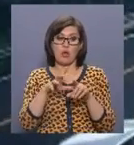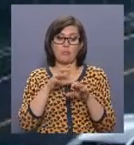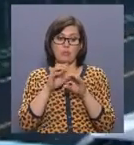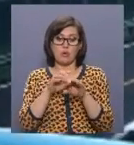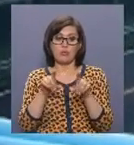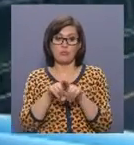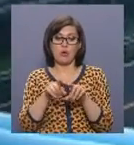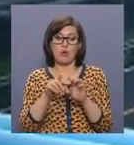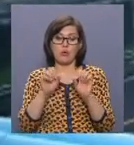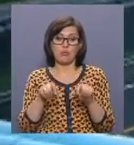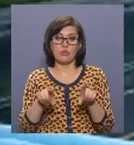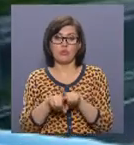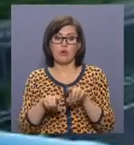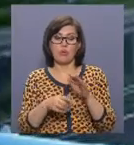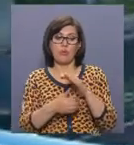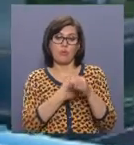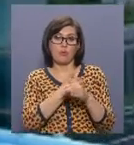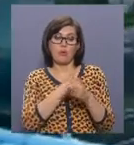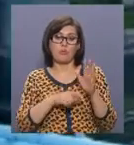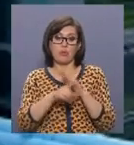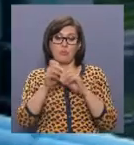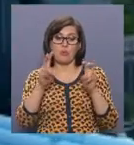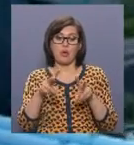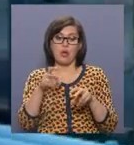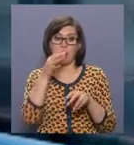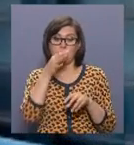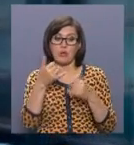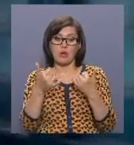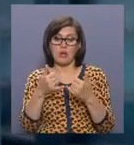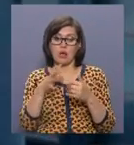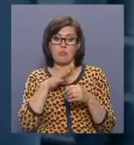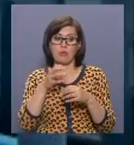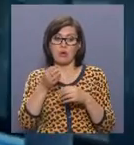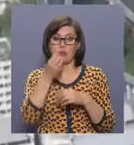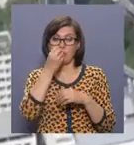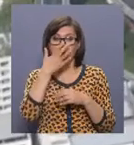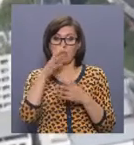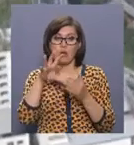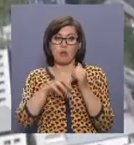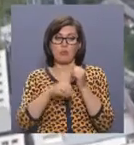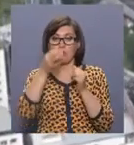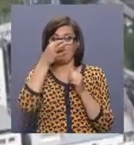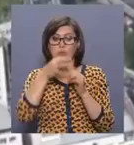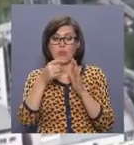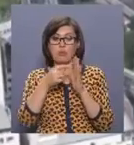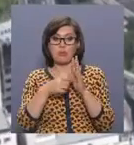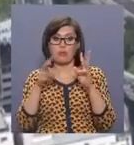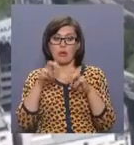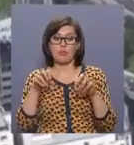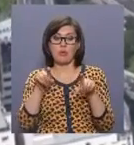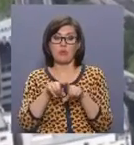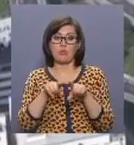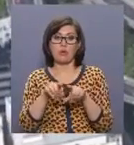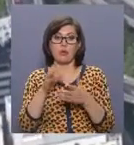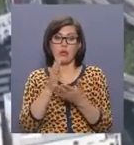кептеспен күресуге білек сыбана кірісіп отыр. Мамандардың сөзінше қазір күншығыс елінен соңғы үлгідегі тәжірибені жан-жақты зерттеп жатқан